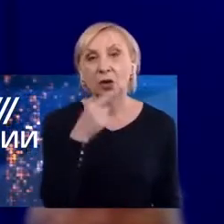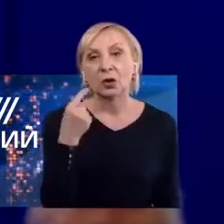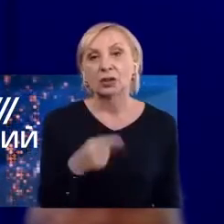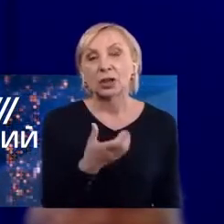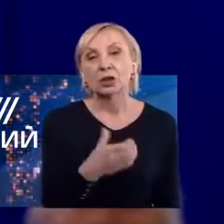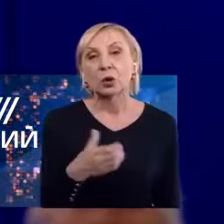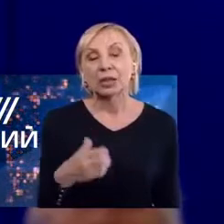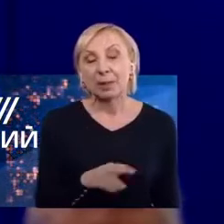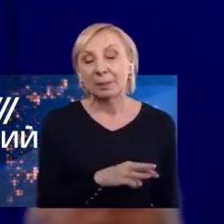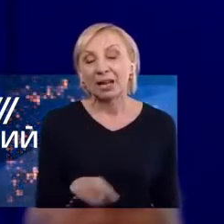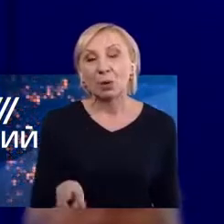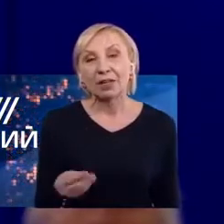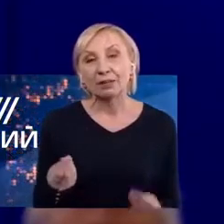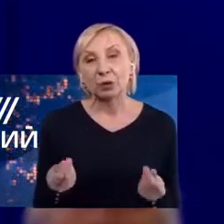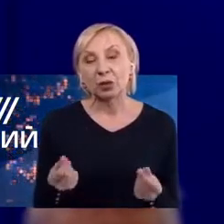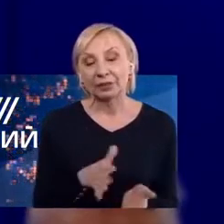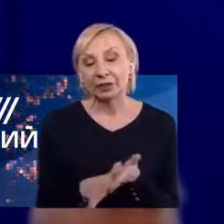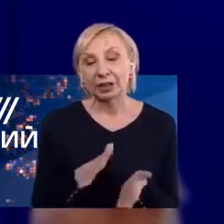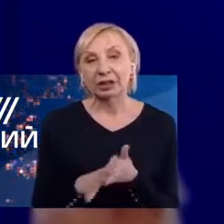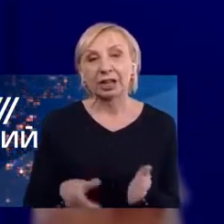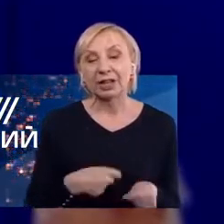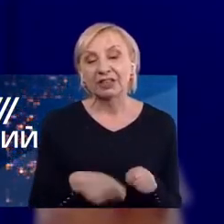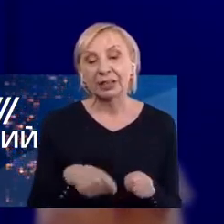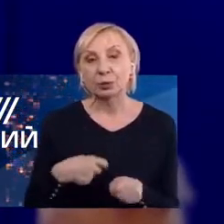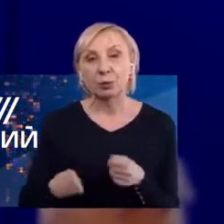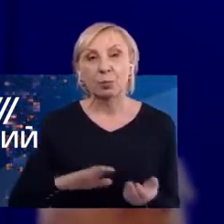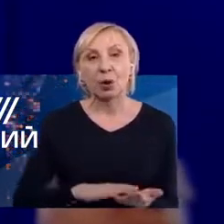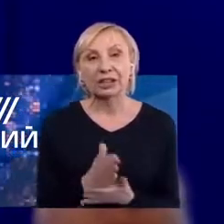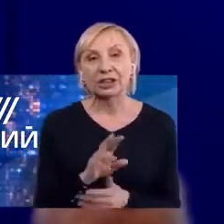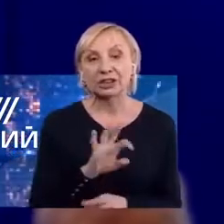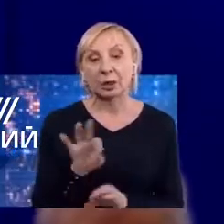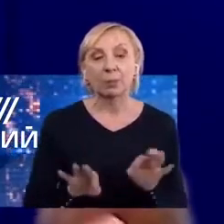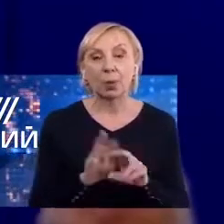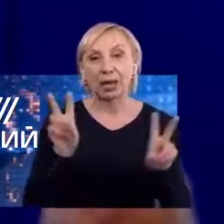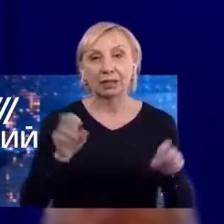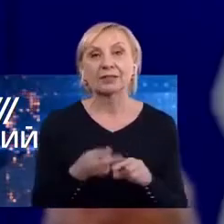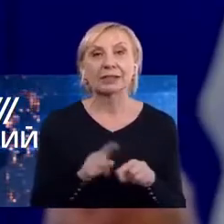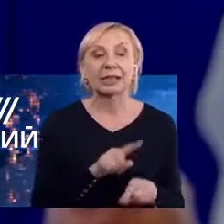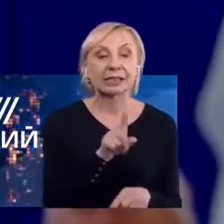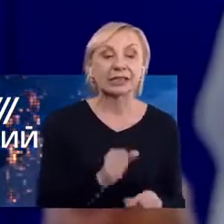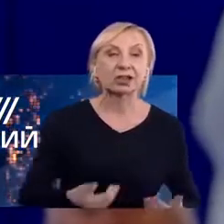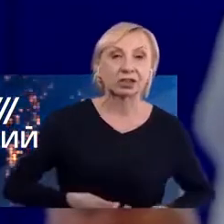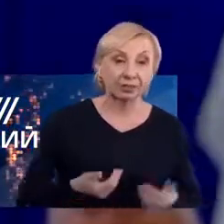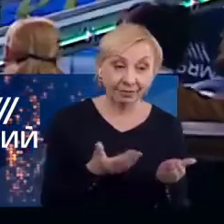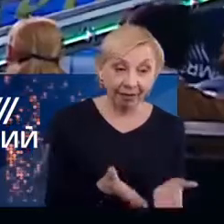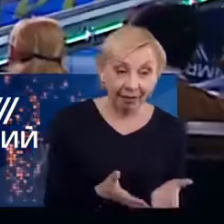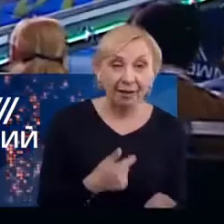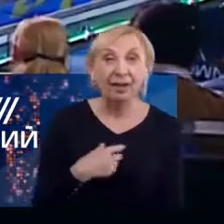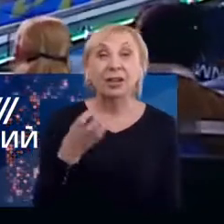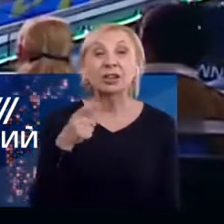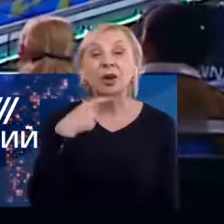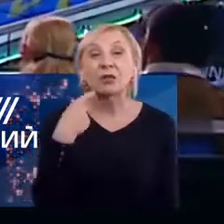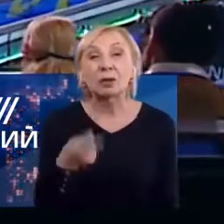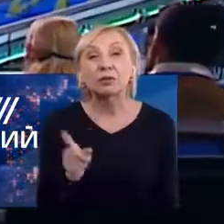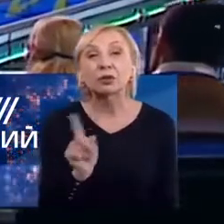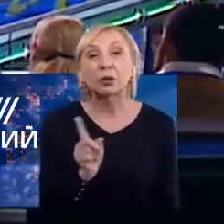доларів витрачає на фінансування політичних проєктів в Україні, таких як «За життя», «Опоблок». Я пам'ятаєте, я вам ще наголошував,